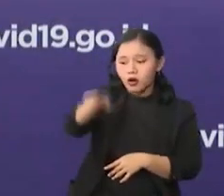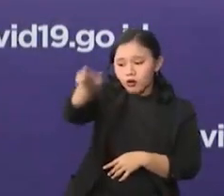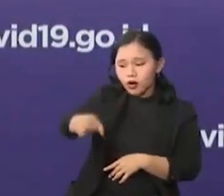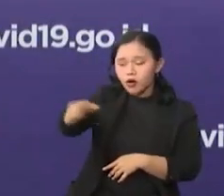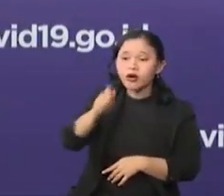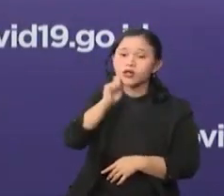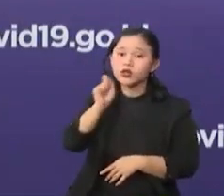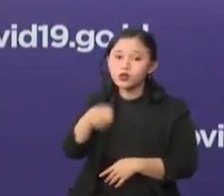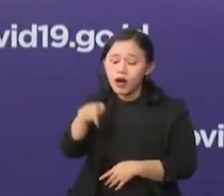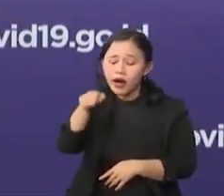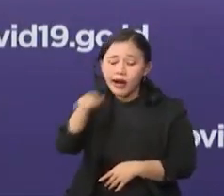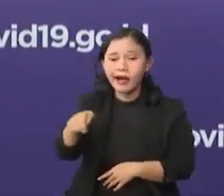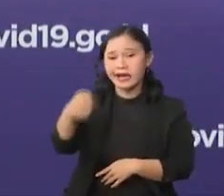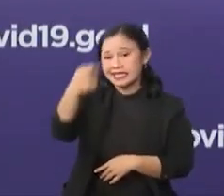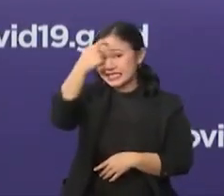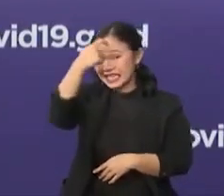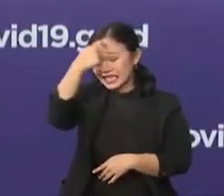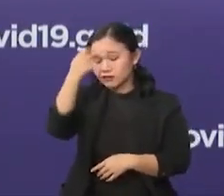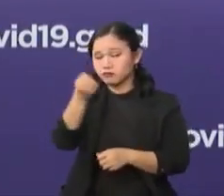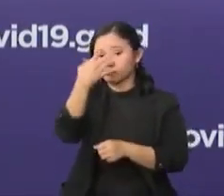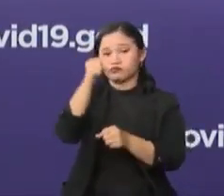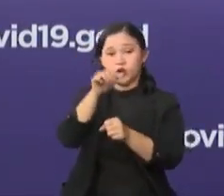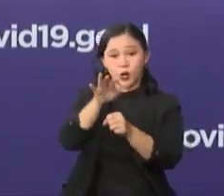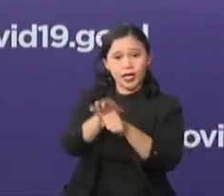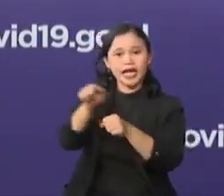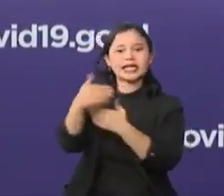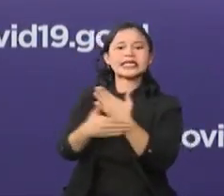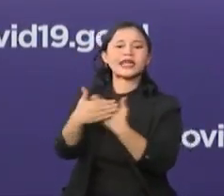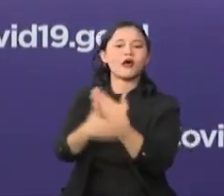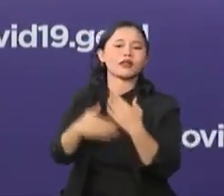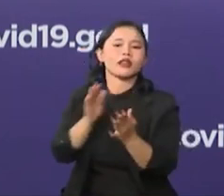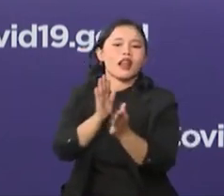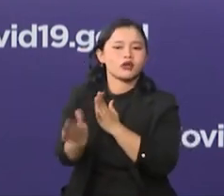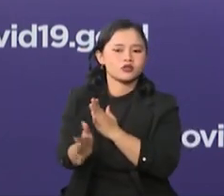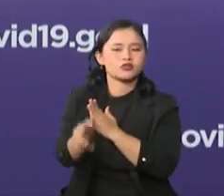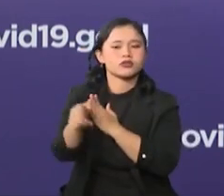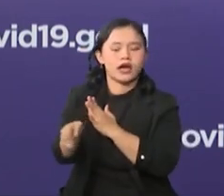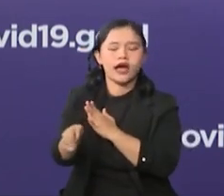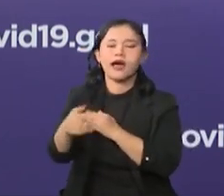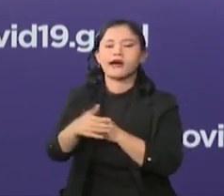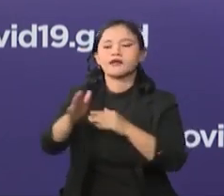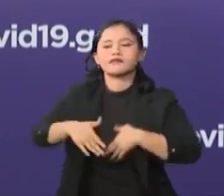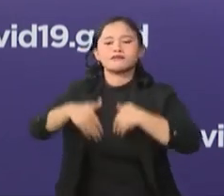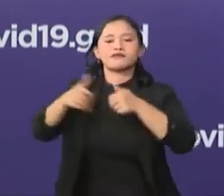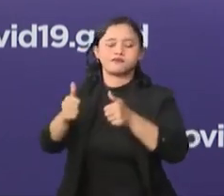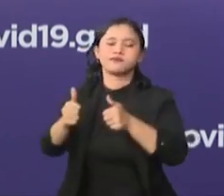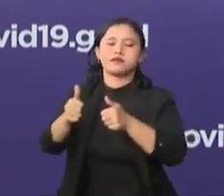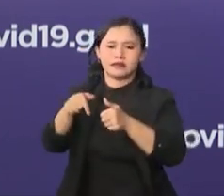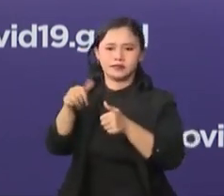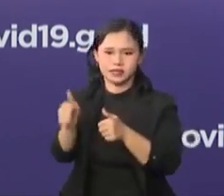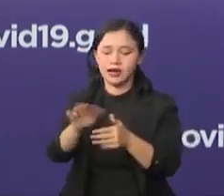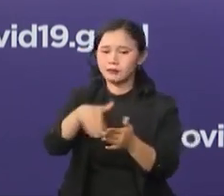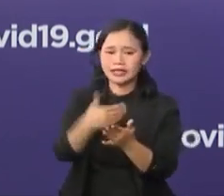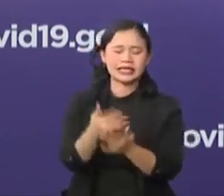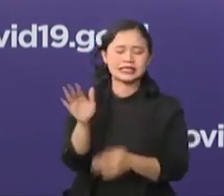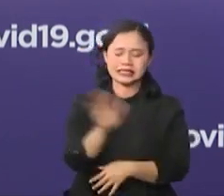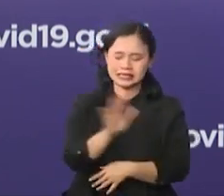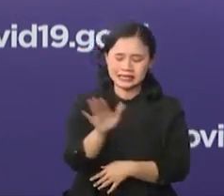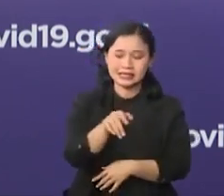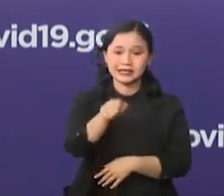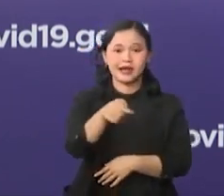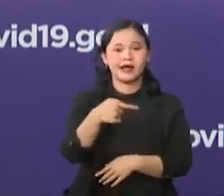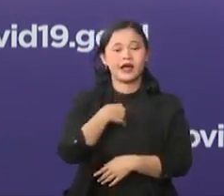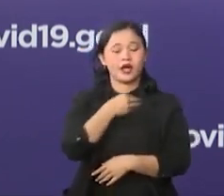baik pemerintah daerah Rumah Sakit tenaga kesehatan dan juga anggota masyarakat agar jangan terlambat untuk